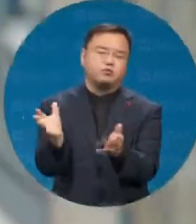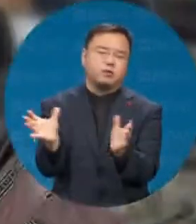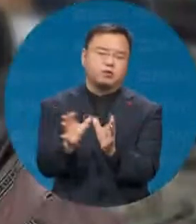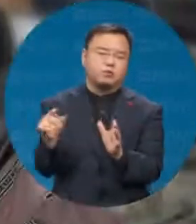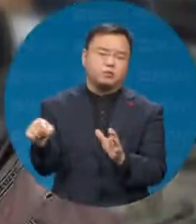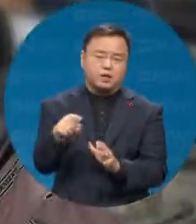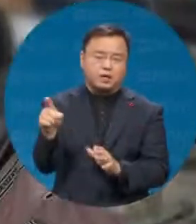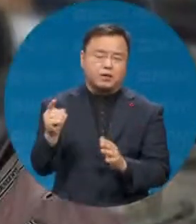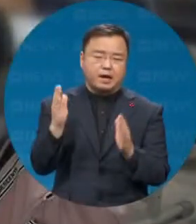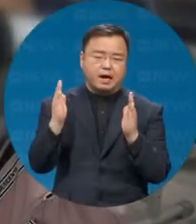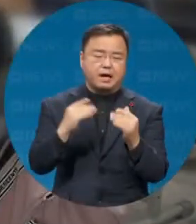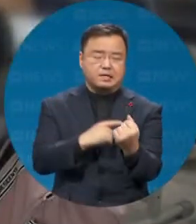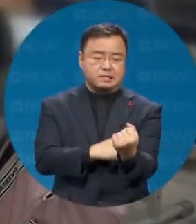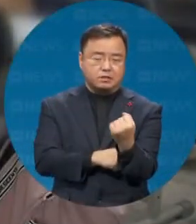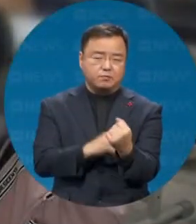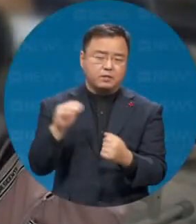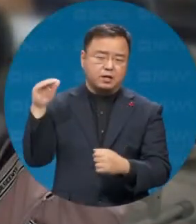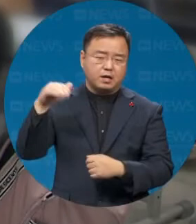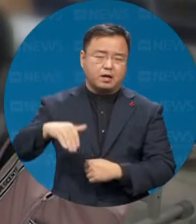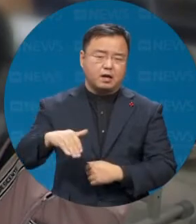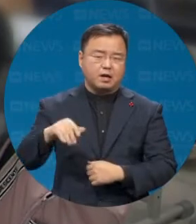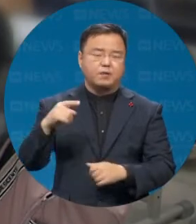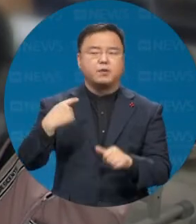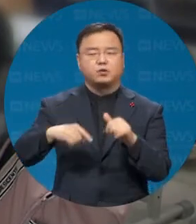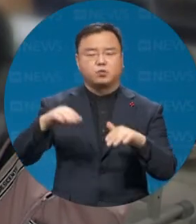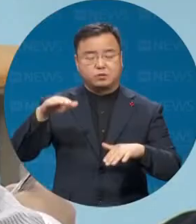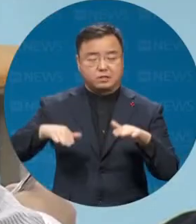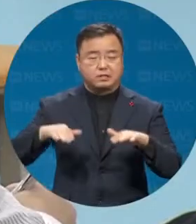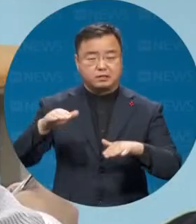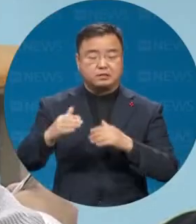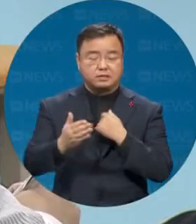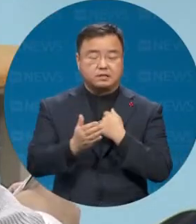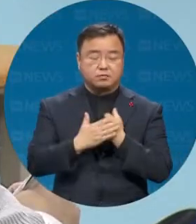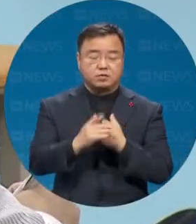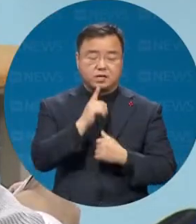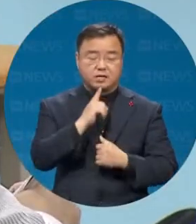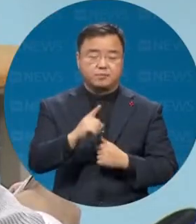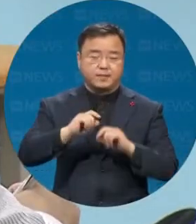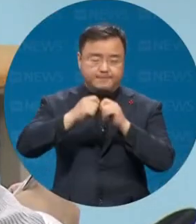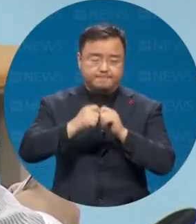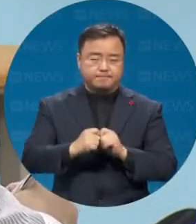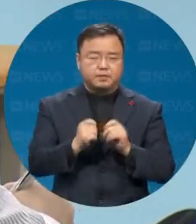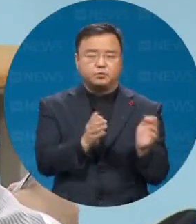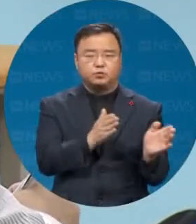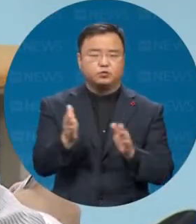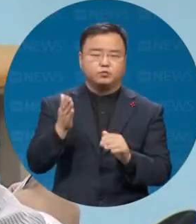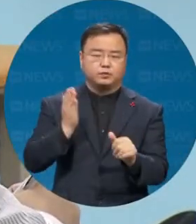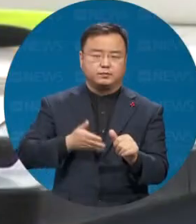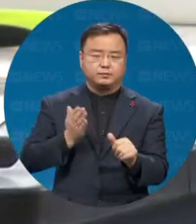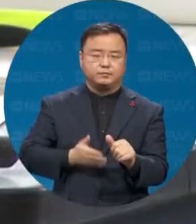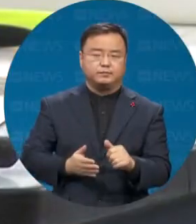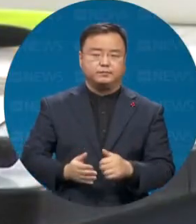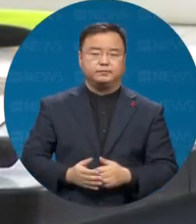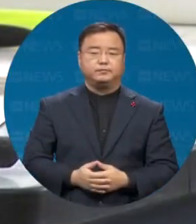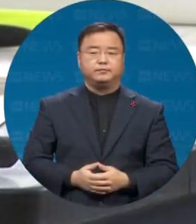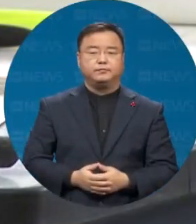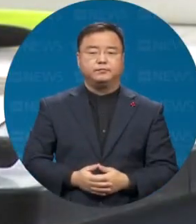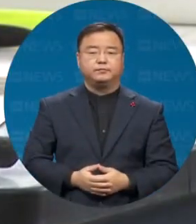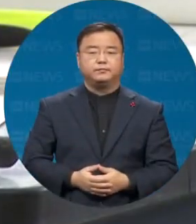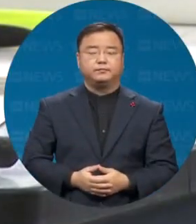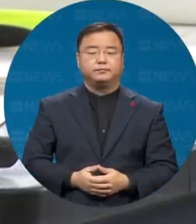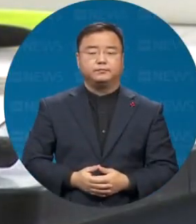것도 이 같은 교육 양극화가 영향을 미친 것이 란에서 보다 면밀한 대책 마련을 주문했습니다 ebs 뉴스 성성